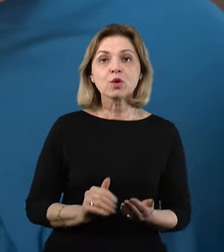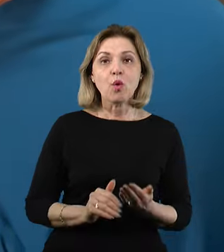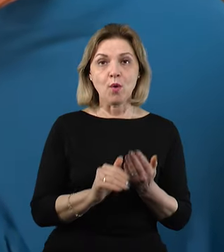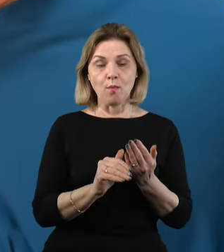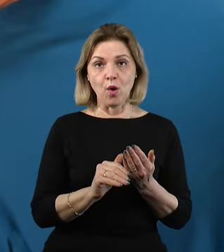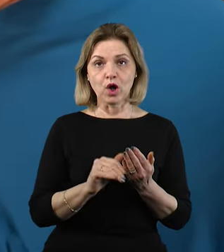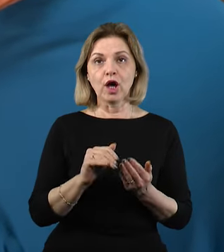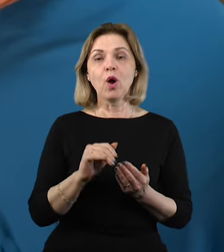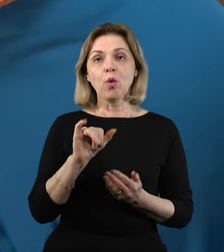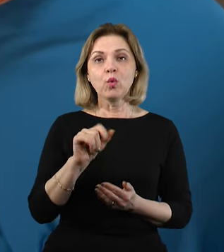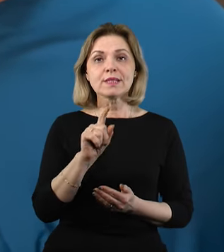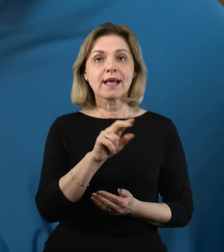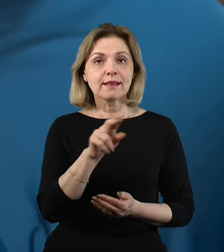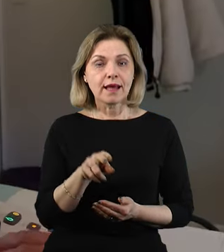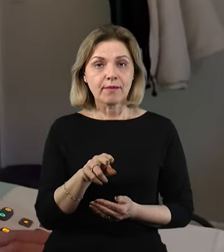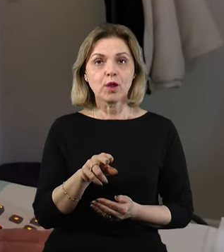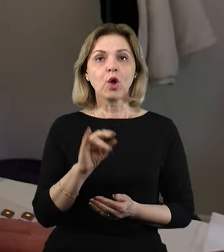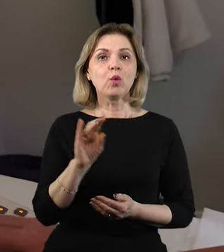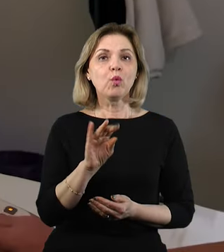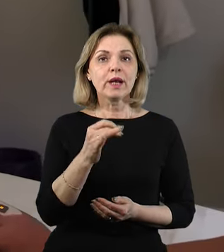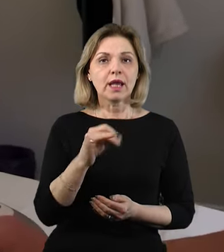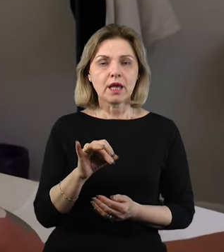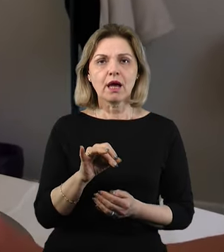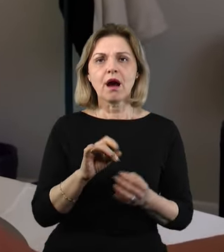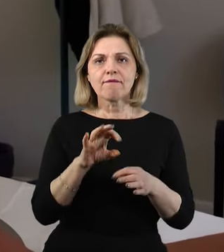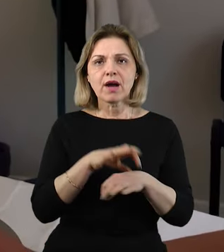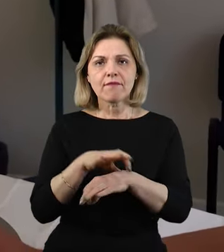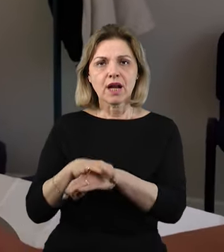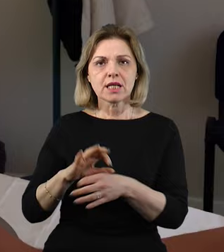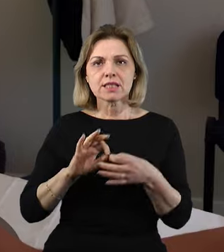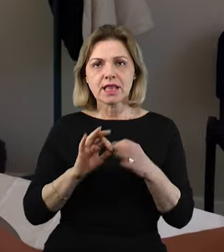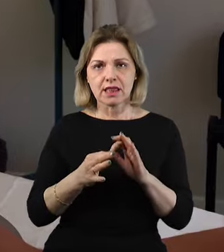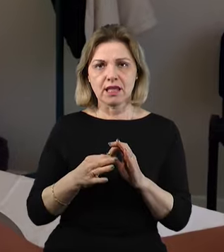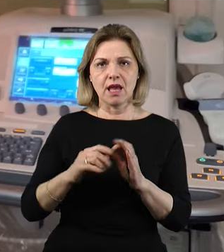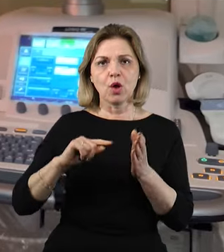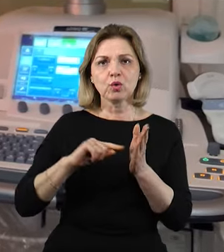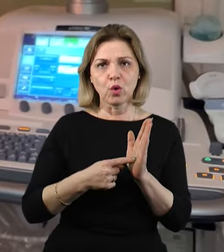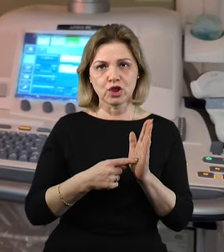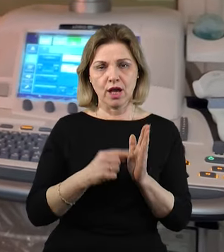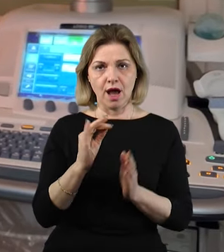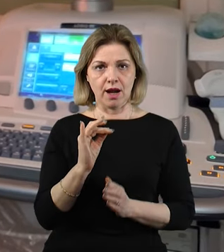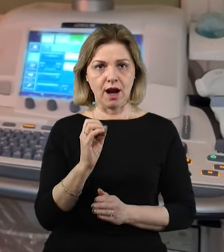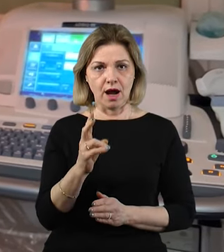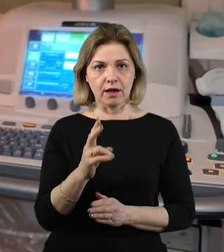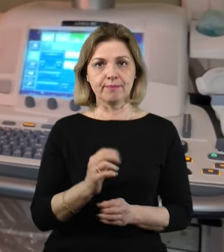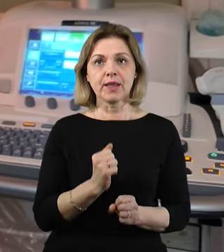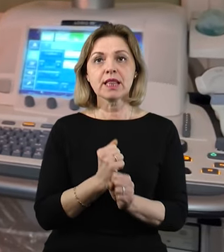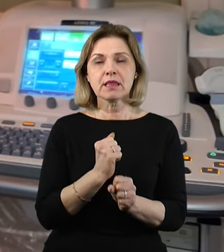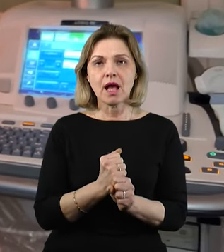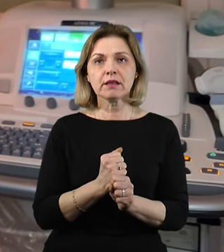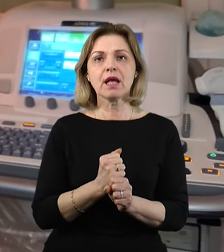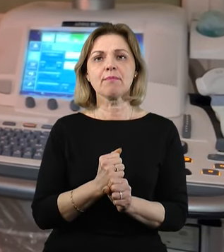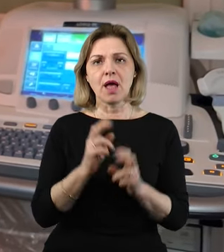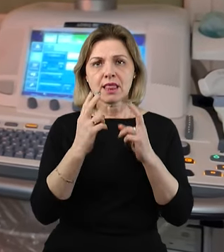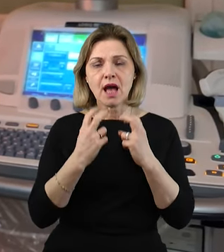За допомогою ультразвукової діагностики Юрій виявляє складні локалізації раку. Виконуємо ультразвукову